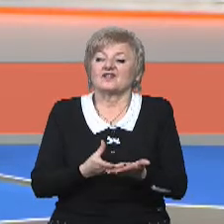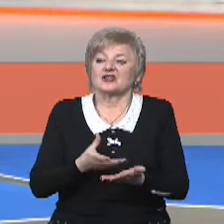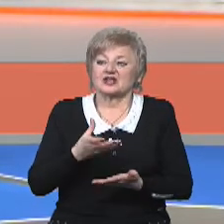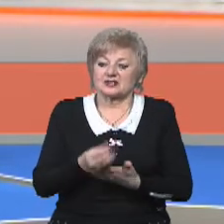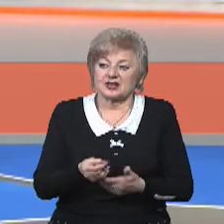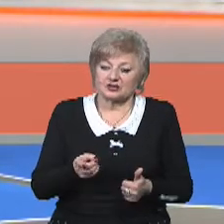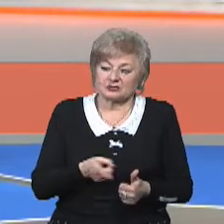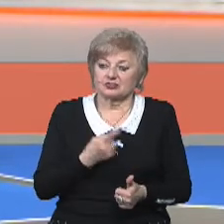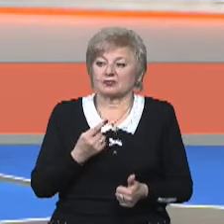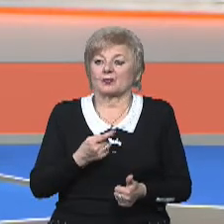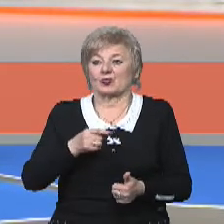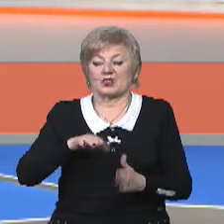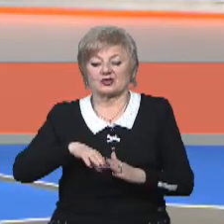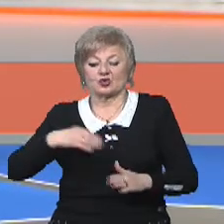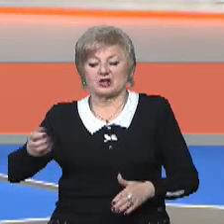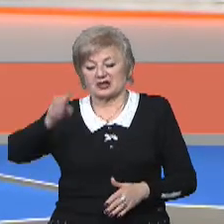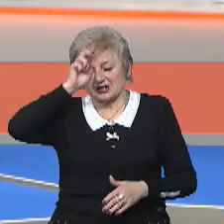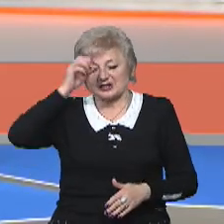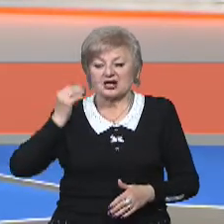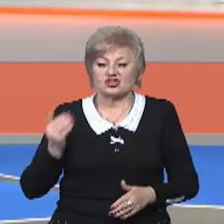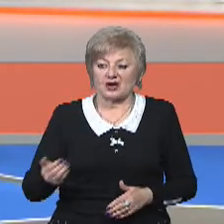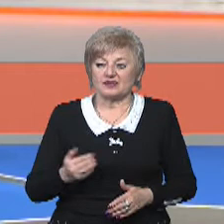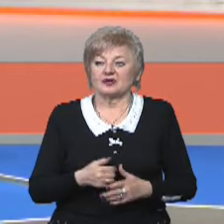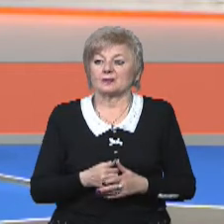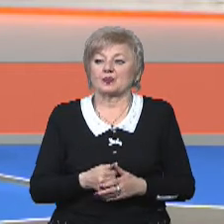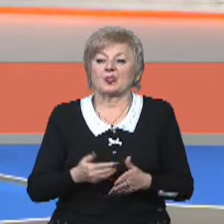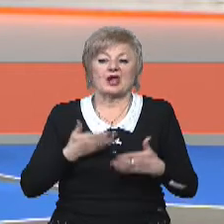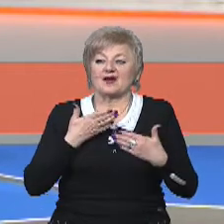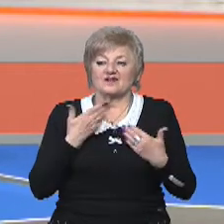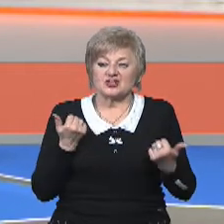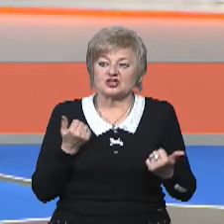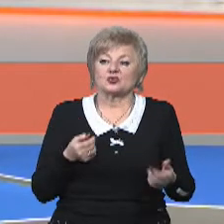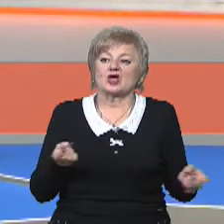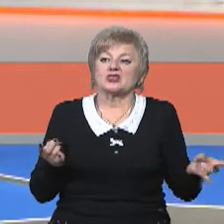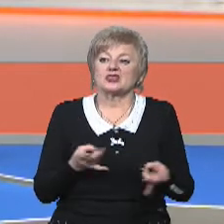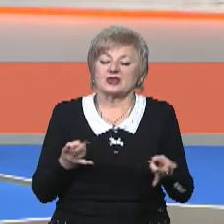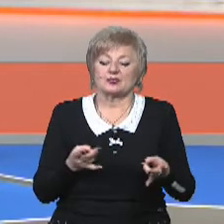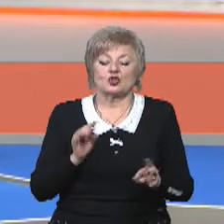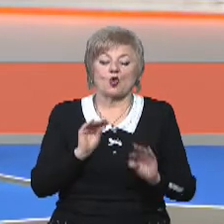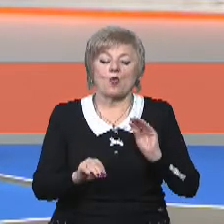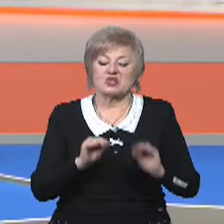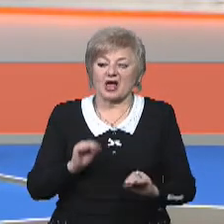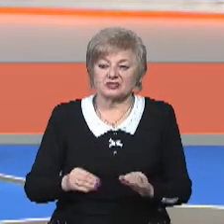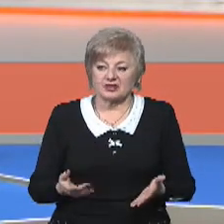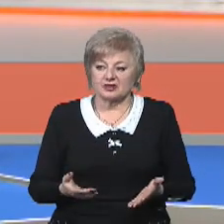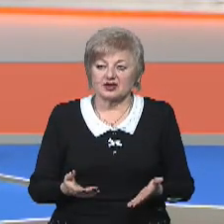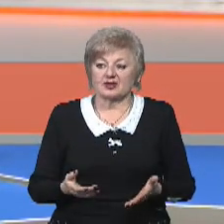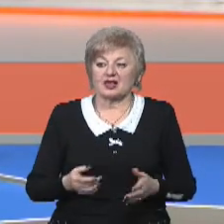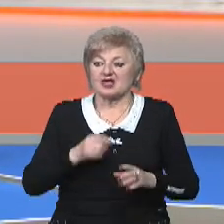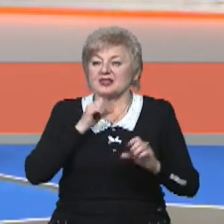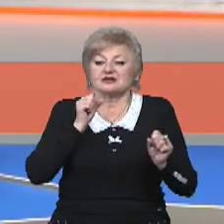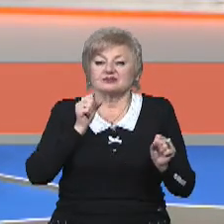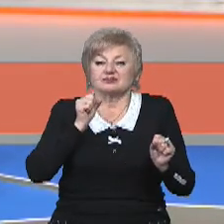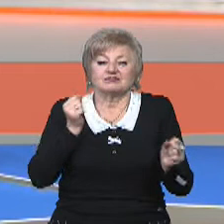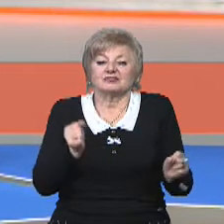перш за все, з боку держави. Ось. Відсутність необхідного обладнання,